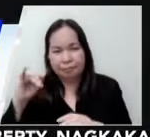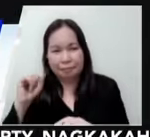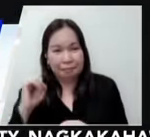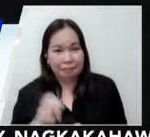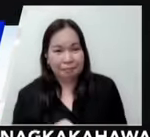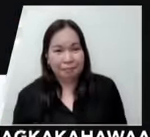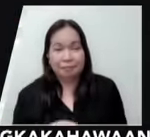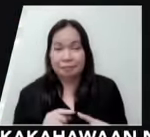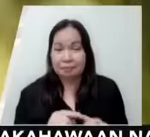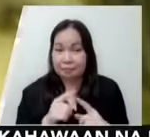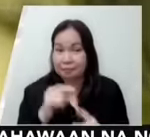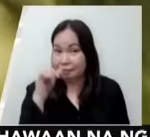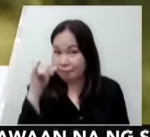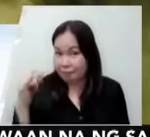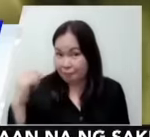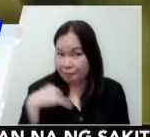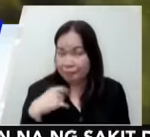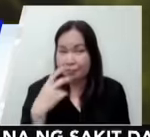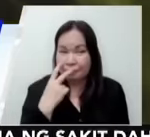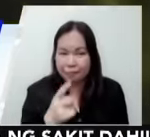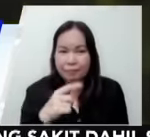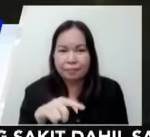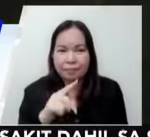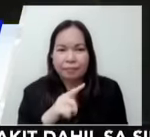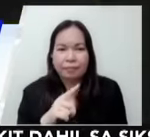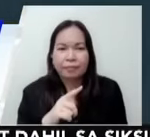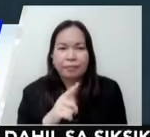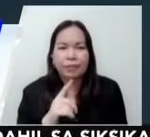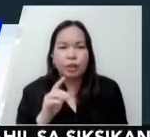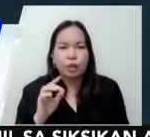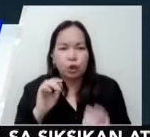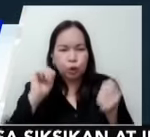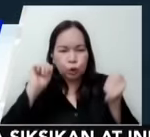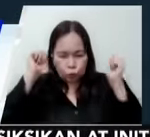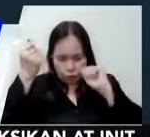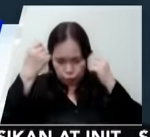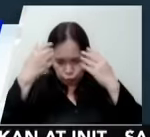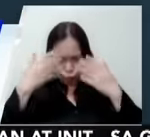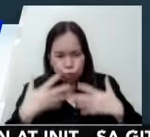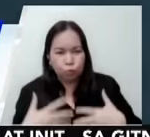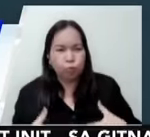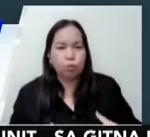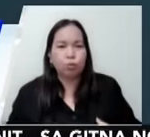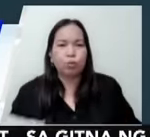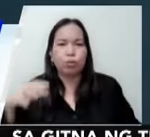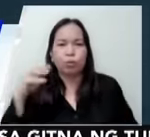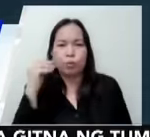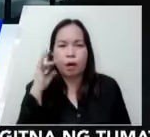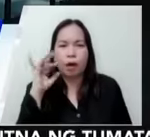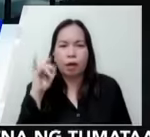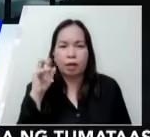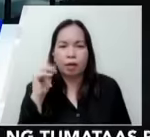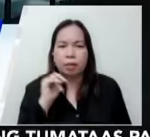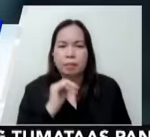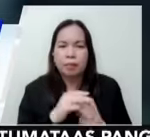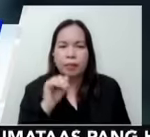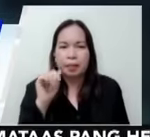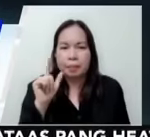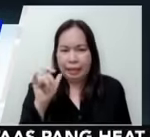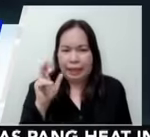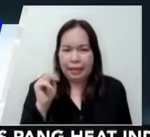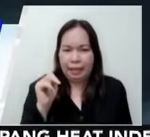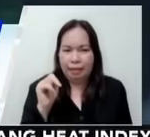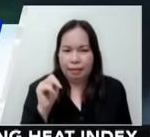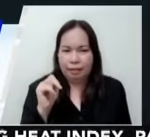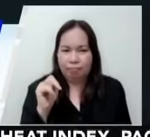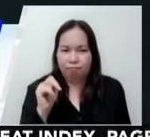kagabi, napanood na ang transformation ni Marian Rivera bilang alien sa katauhan ni Catherine. Mamaya,